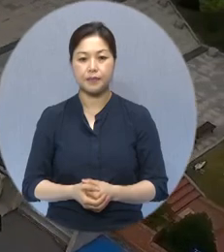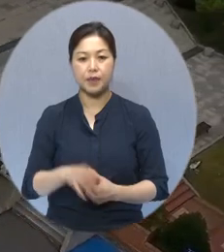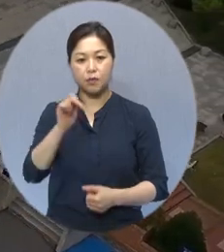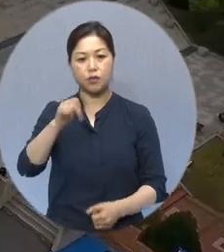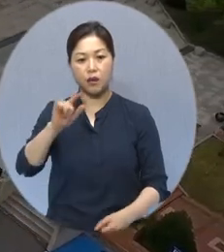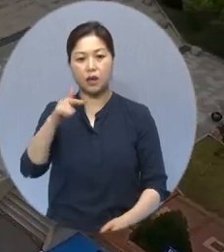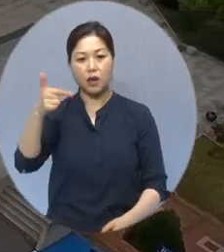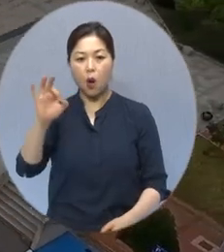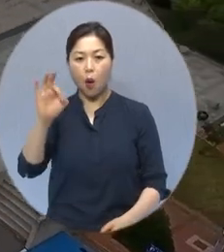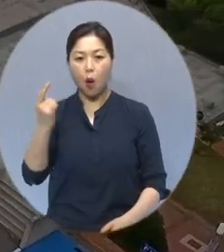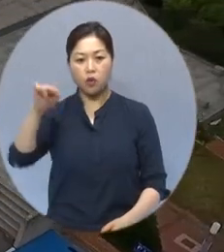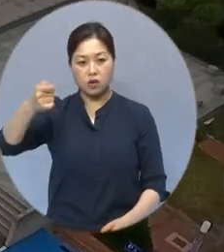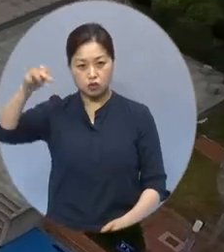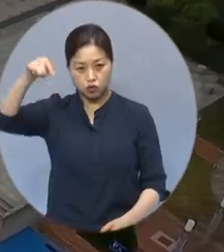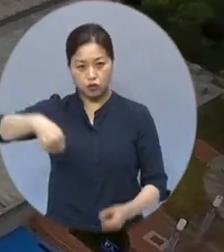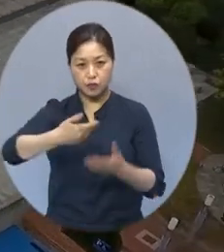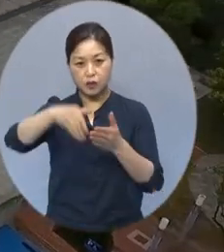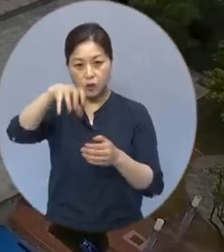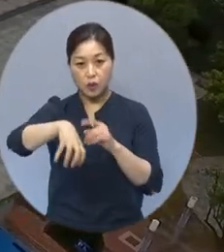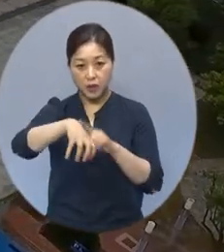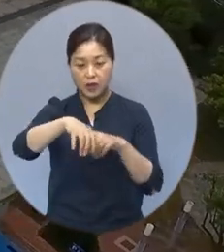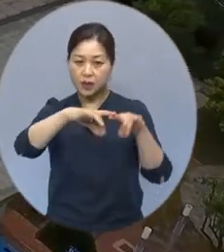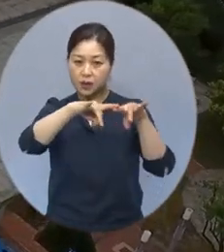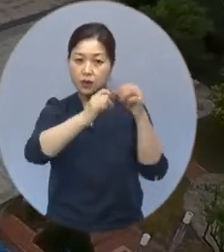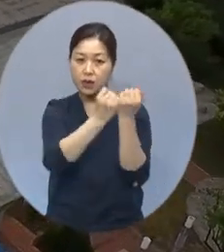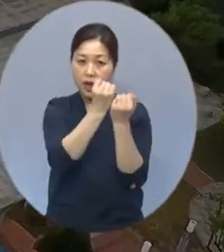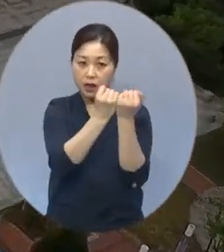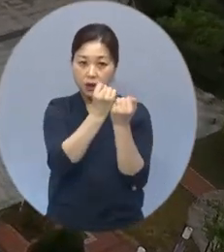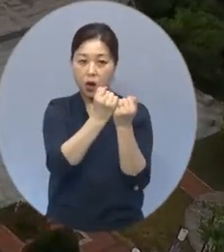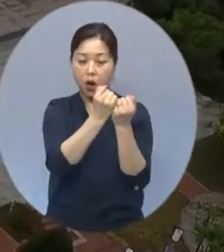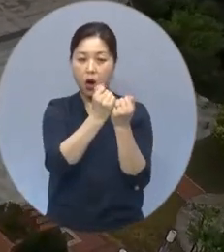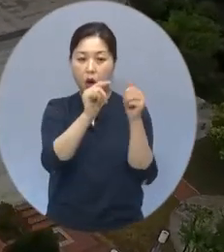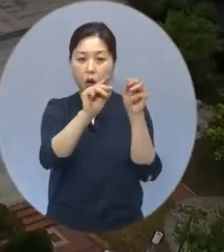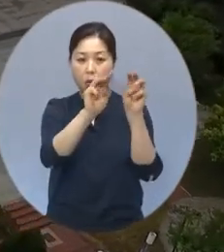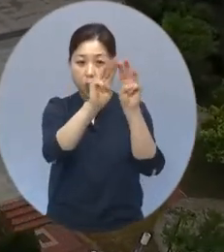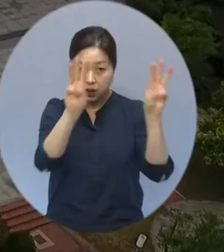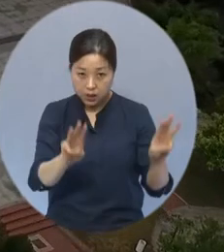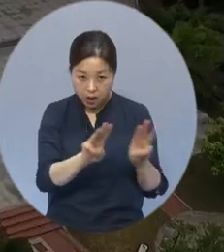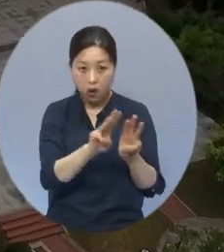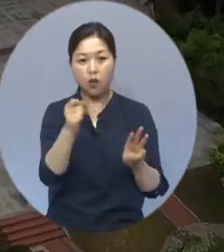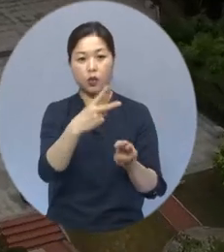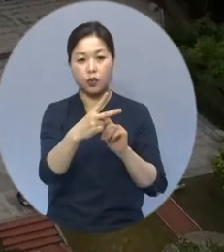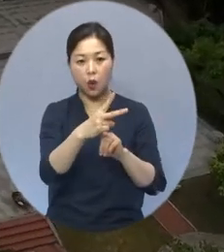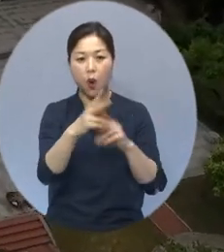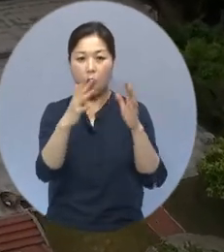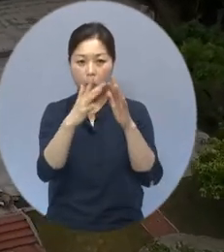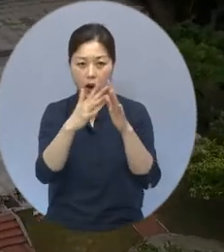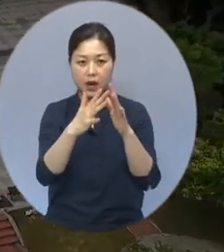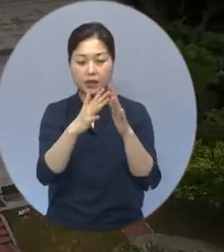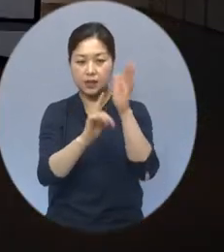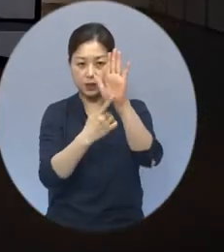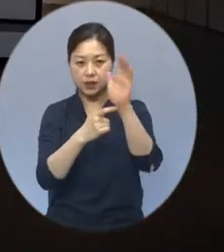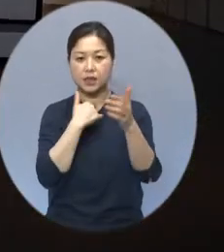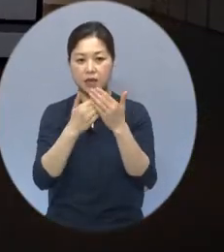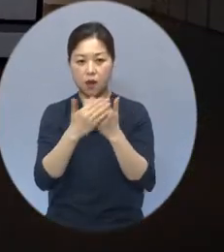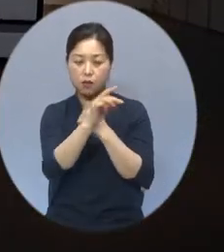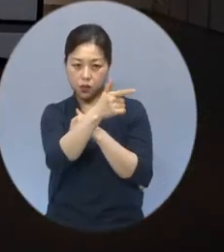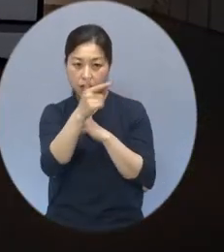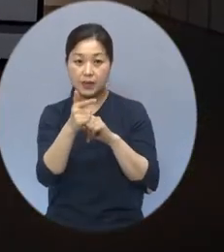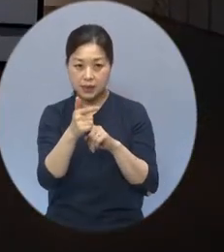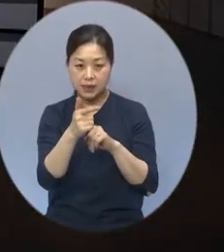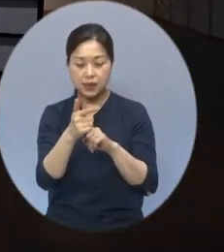무안군 오승우 미술관에서는 전기 해설 모니터 설치, 온라인 전시, 체험 프로그램 등 요즘 생활